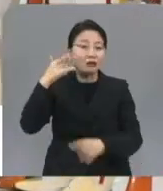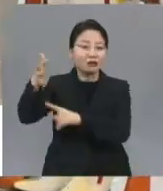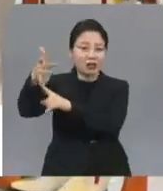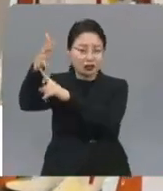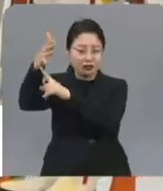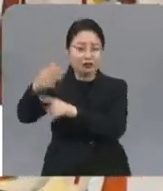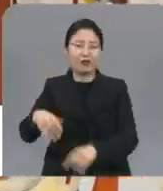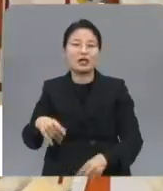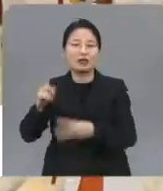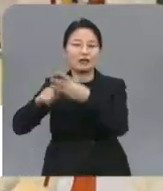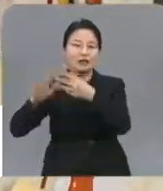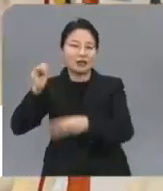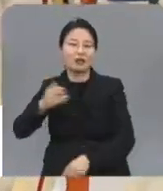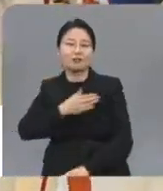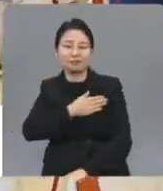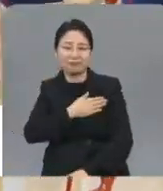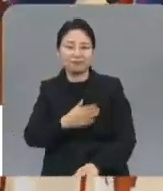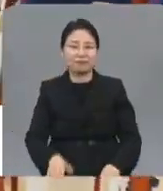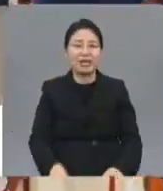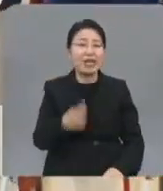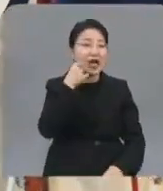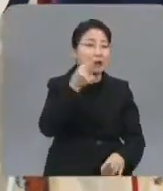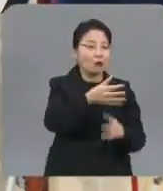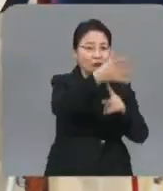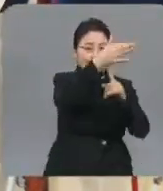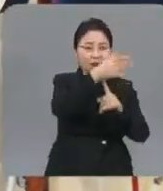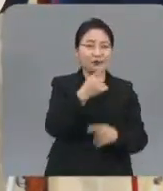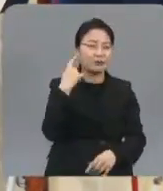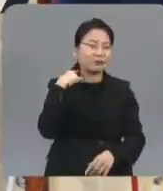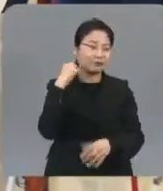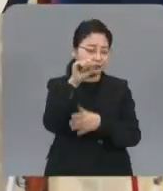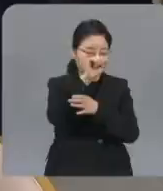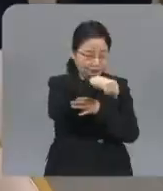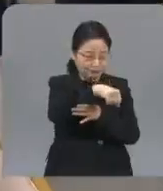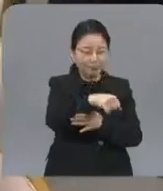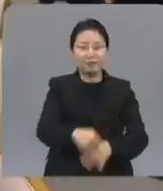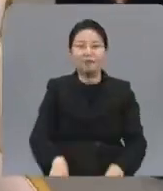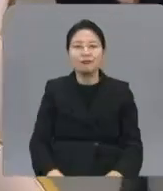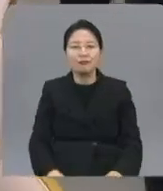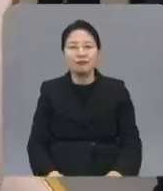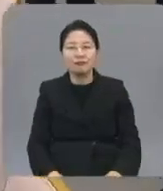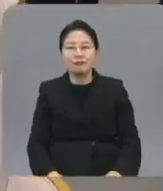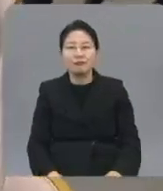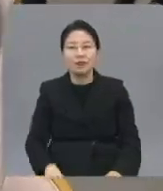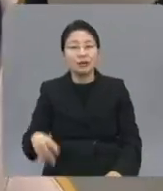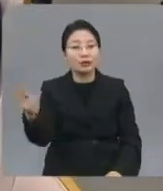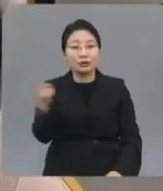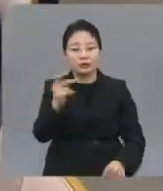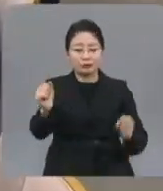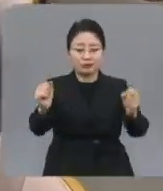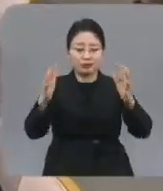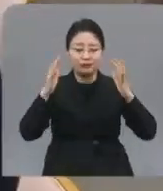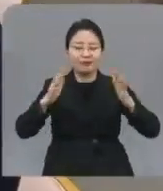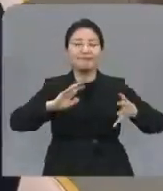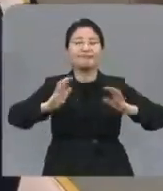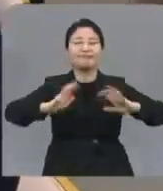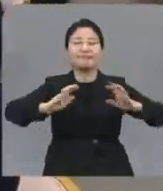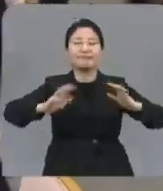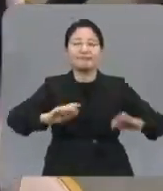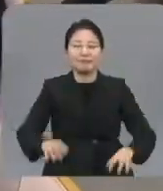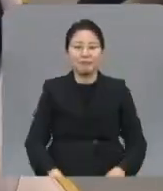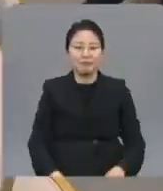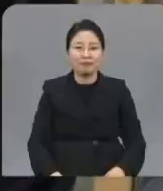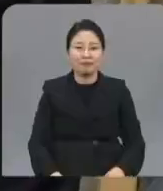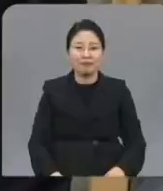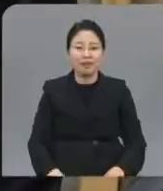和安全合作，并就重启穿梭外交达成了协议。此前，在日本对韩国采取